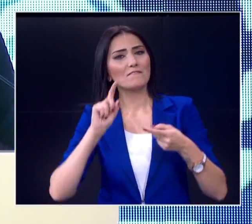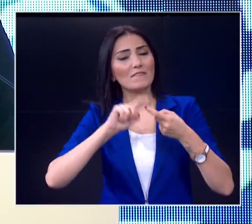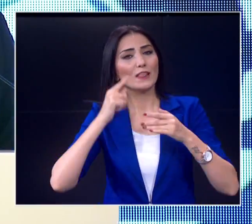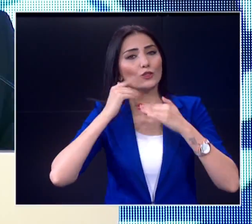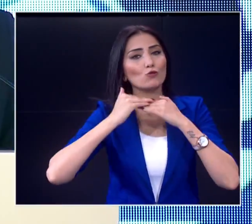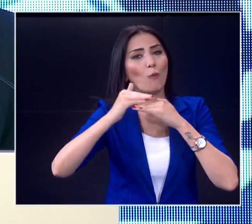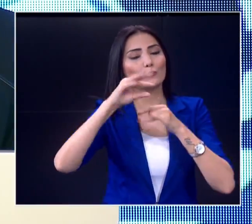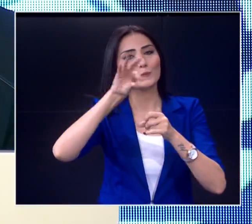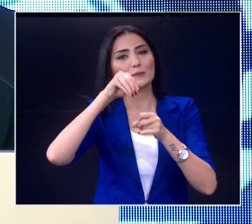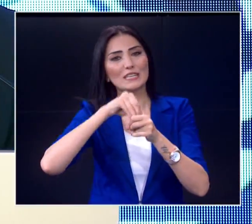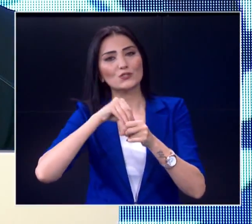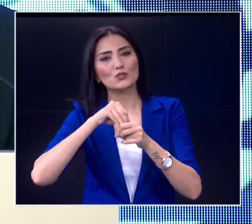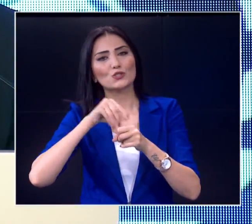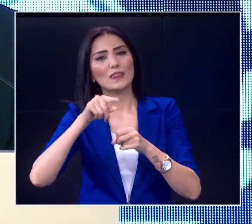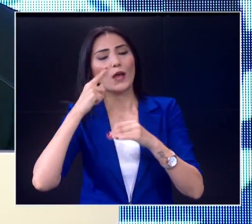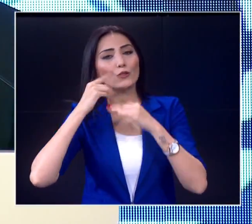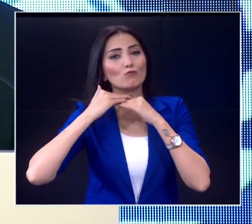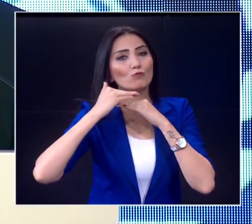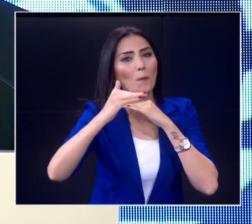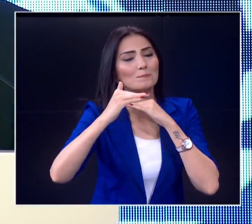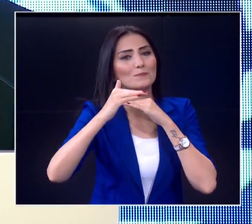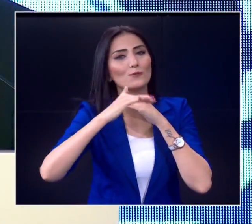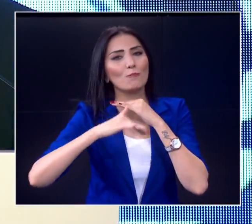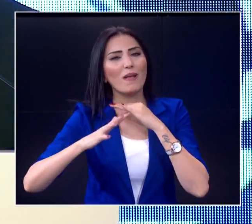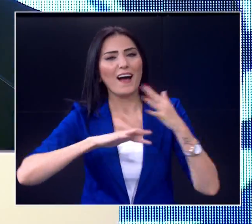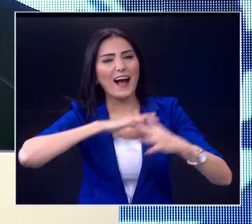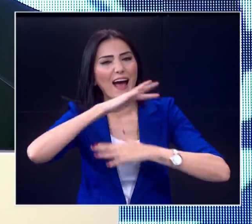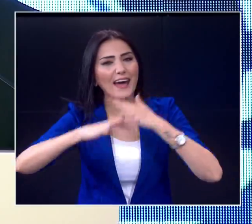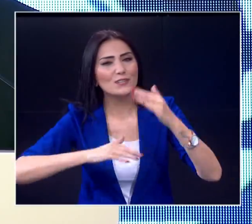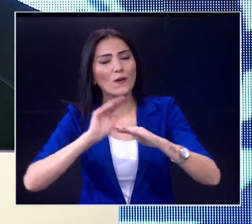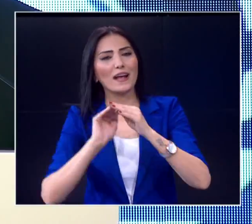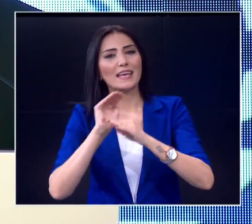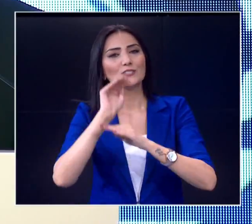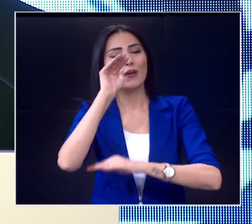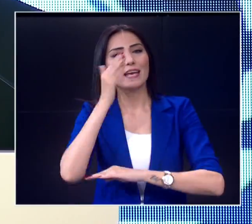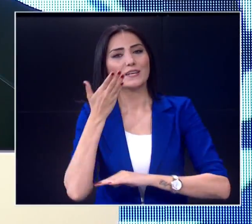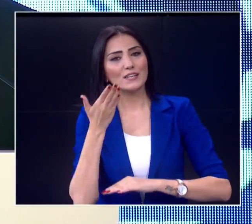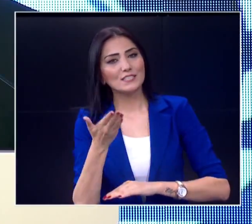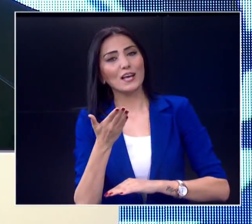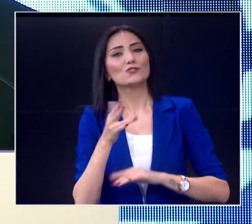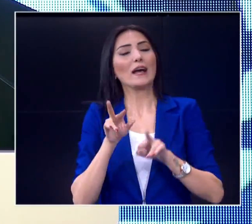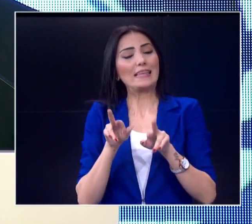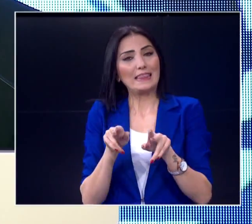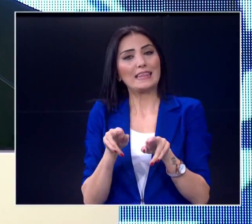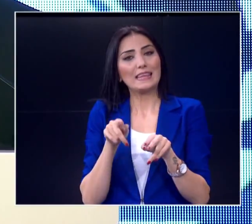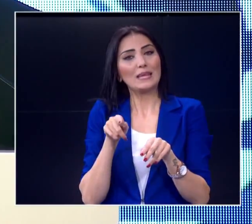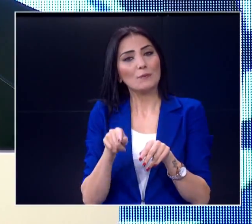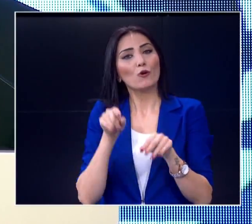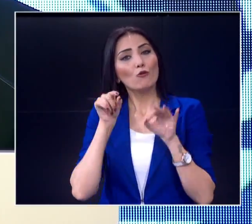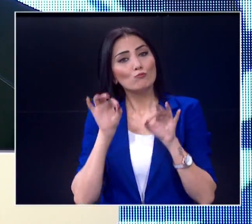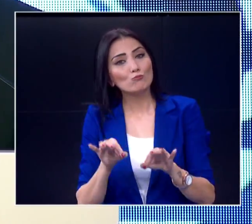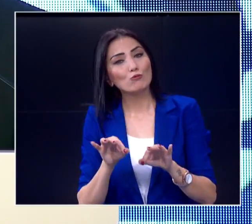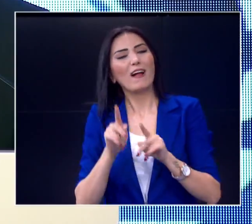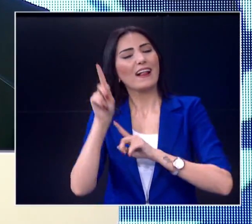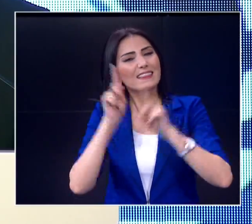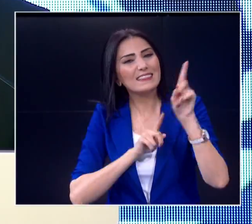toplum içinde toplumla kaynaşarak yaşayacak şekilde bu